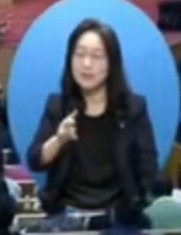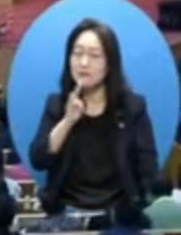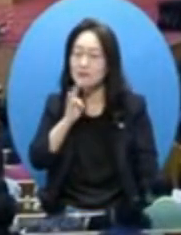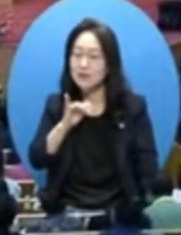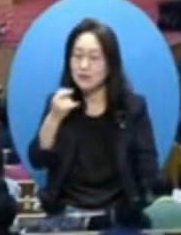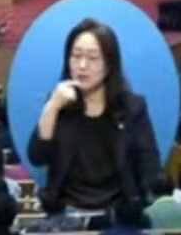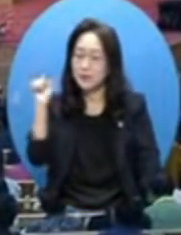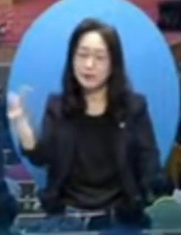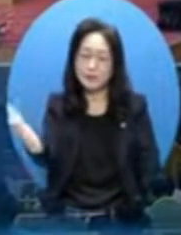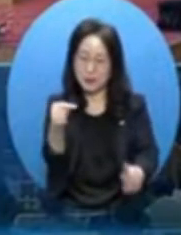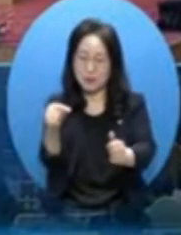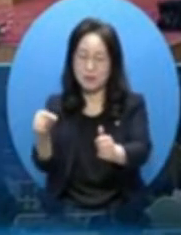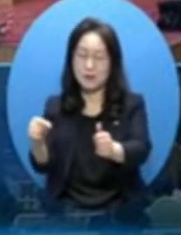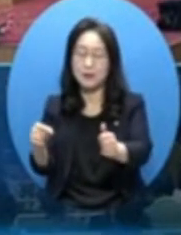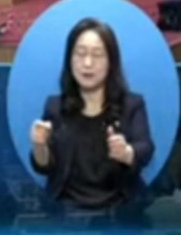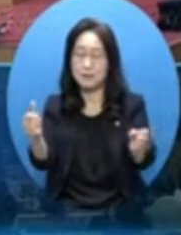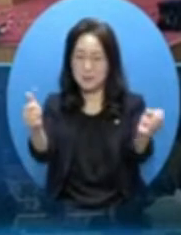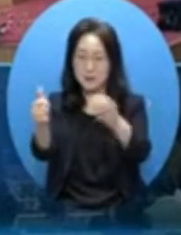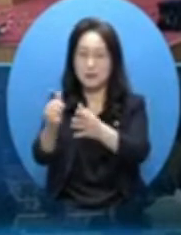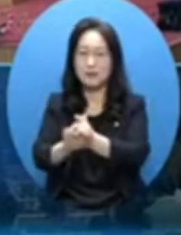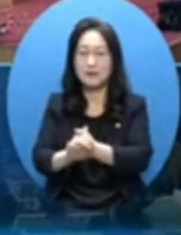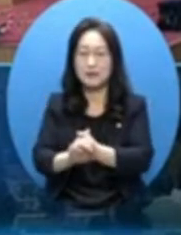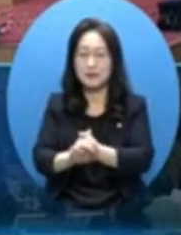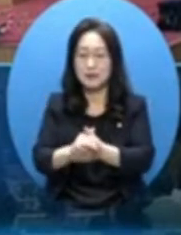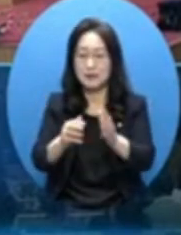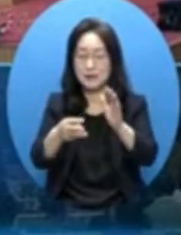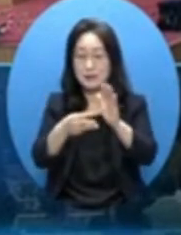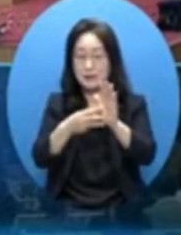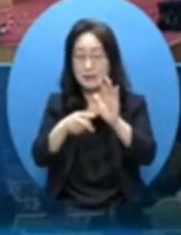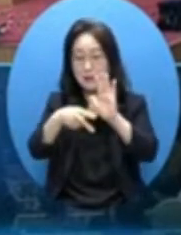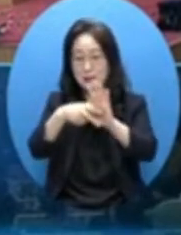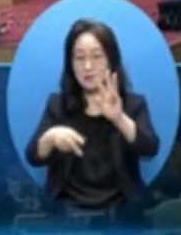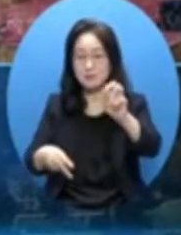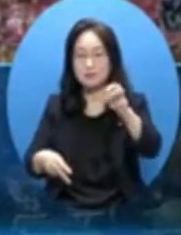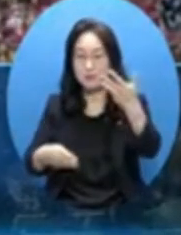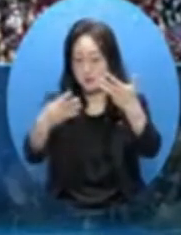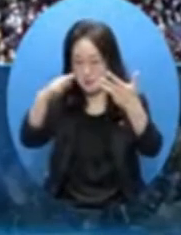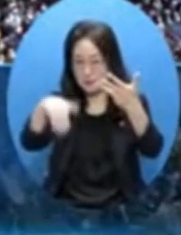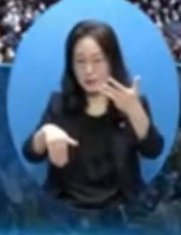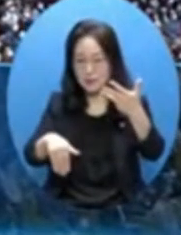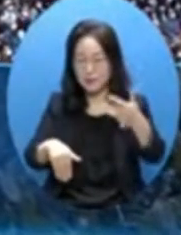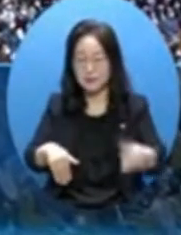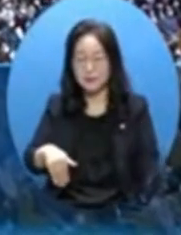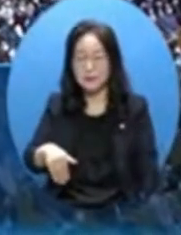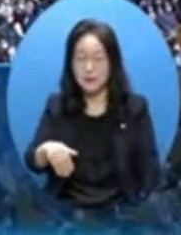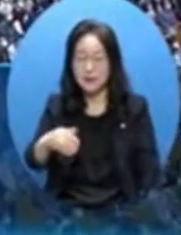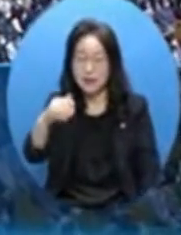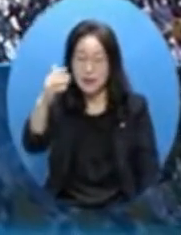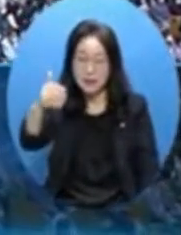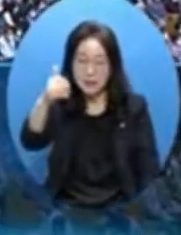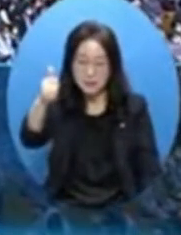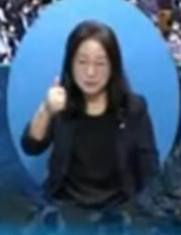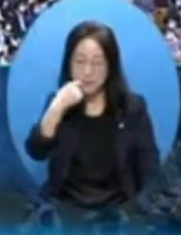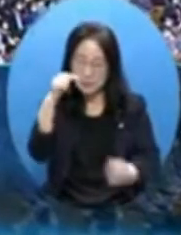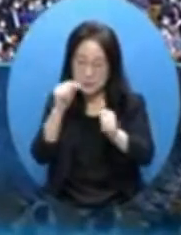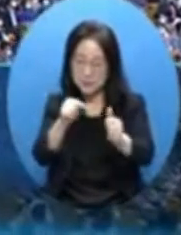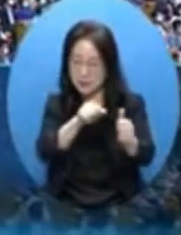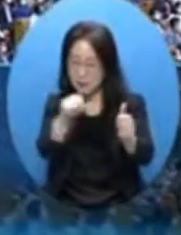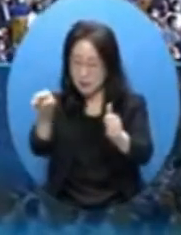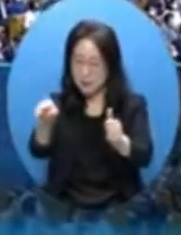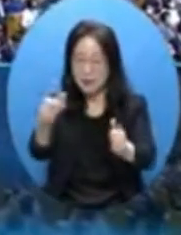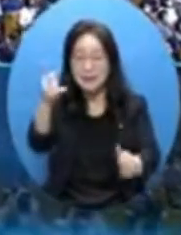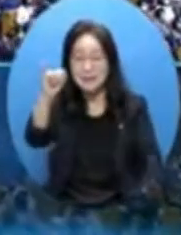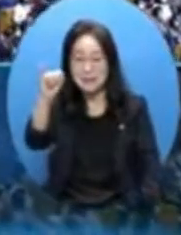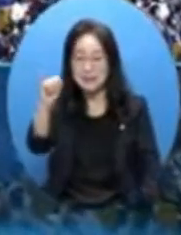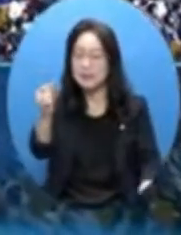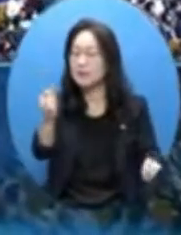말씀하셨습니다. 이사야 38장 4절로 6절입니다. 이에 야의 말씀이 이사야에게 임하여 이르시되 너는 가서 히스기야에게